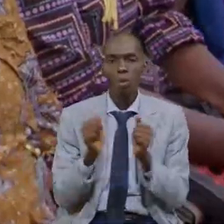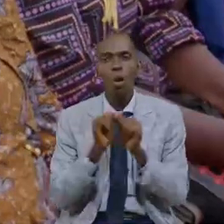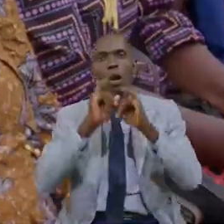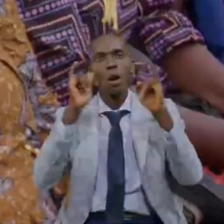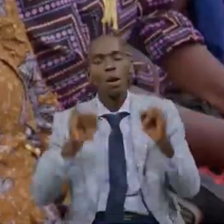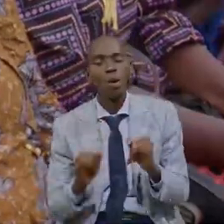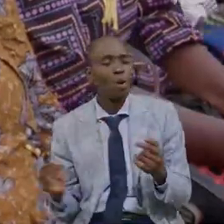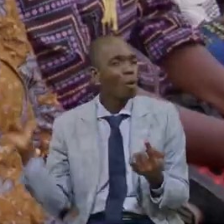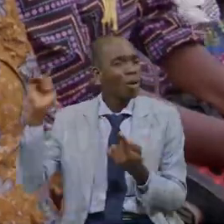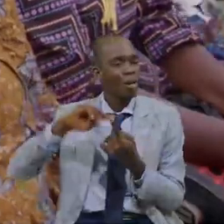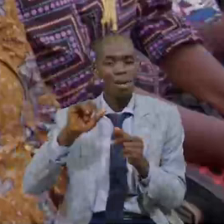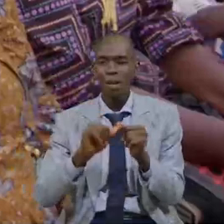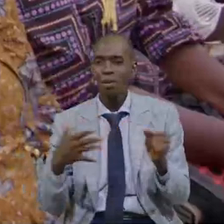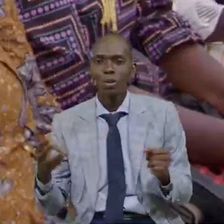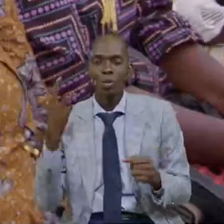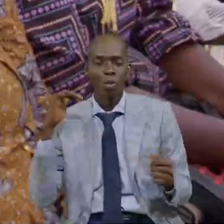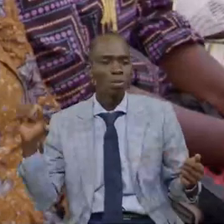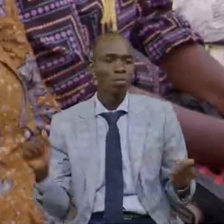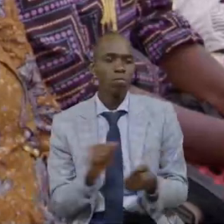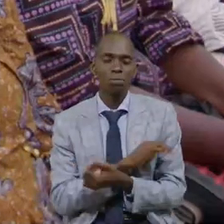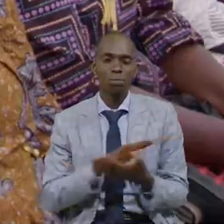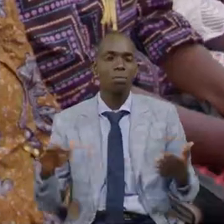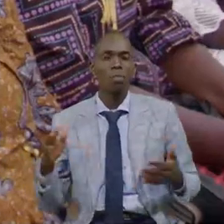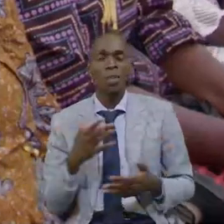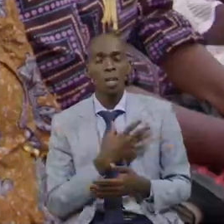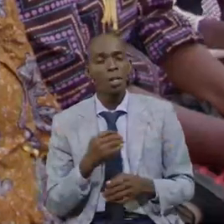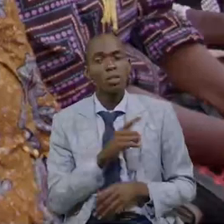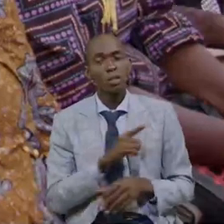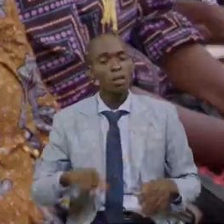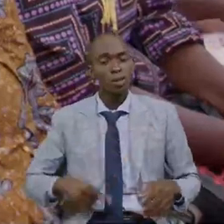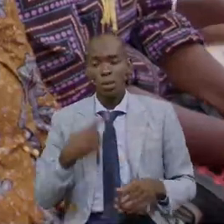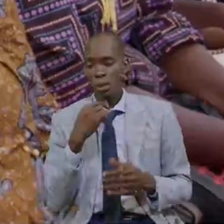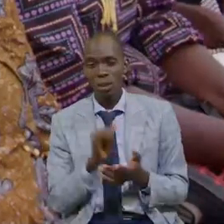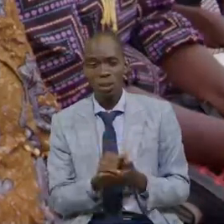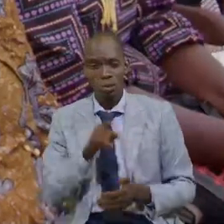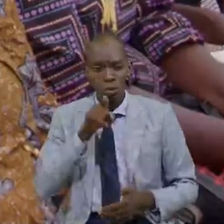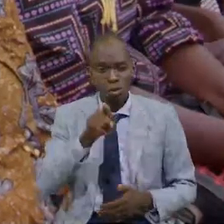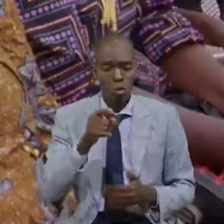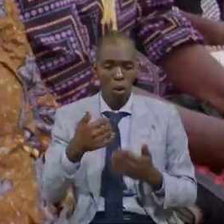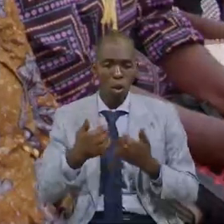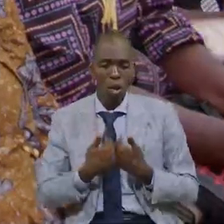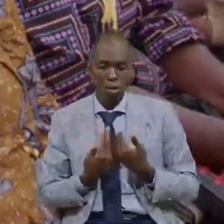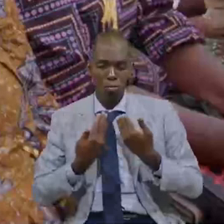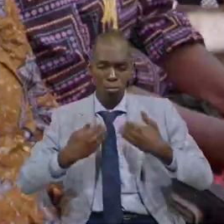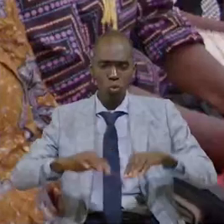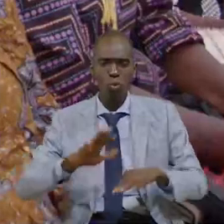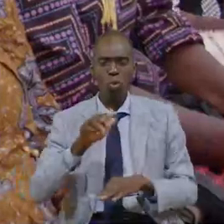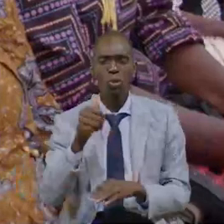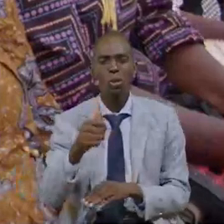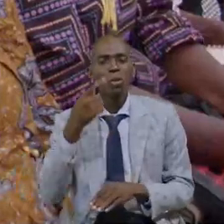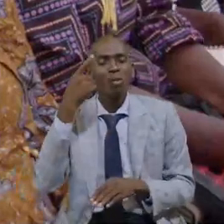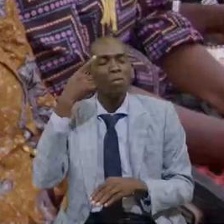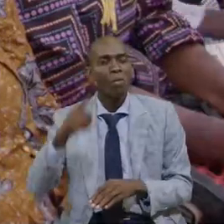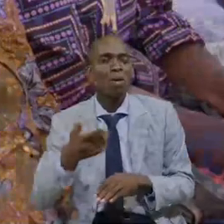que tout a été totalement dévasté. Le Seigneur te dit, tu t'es vendu